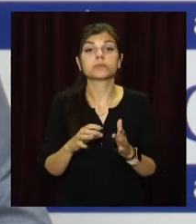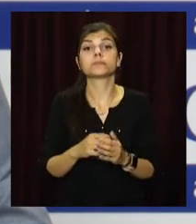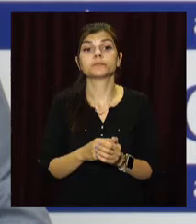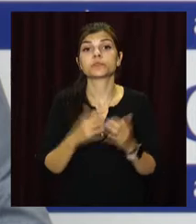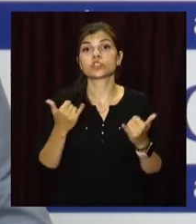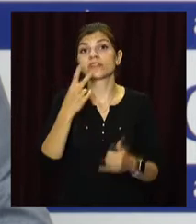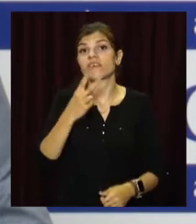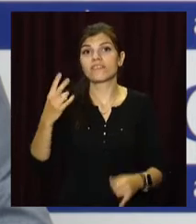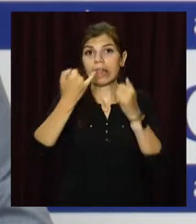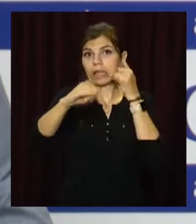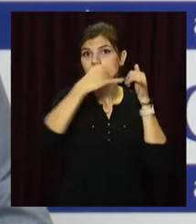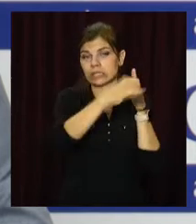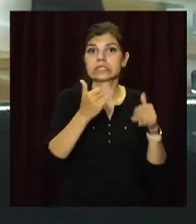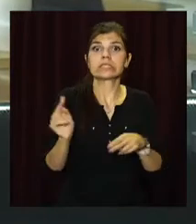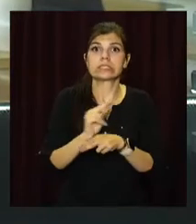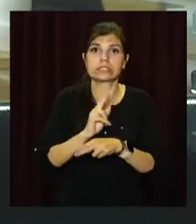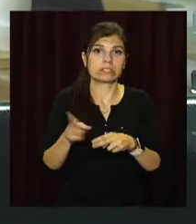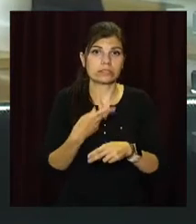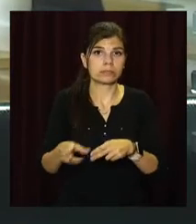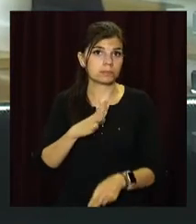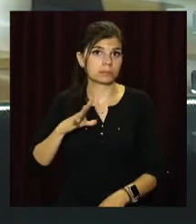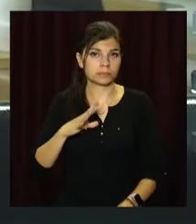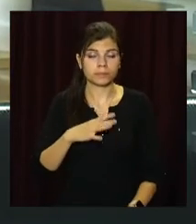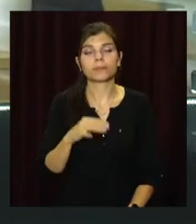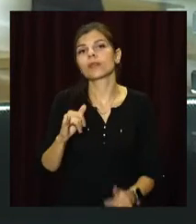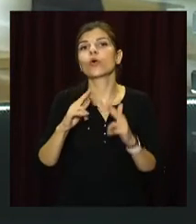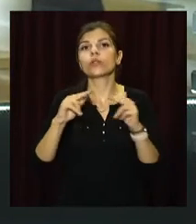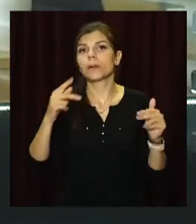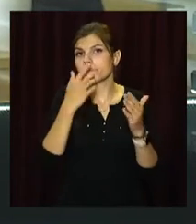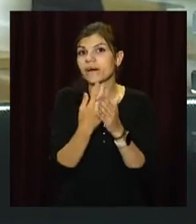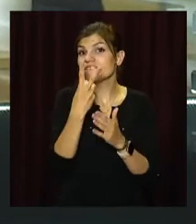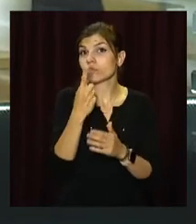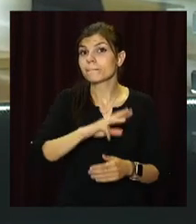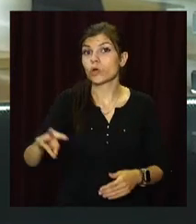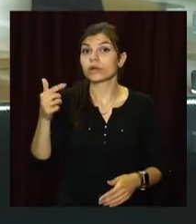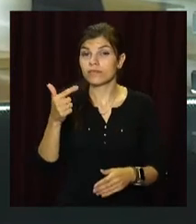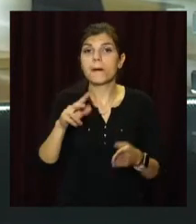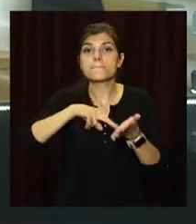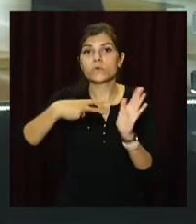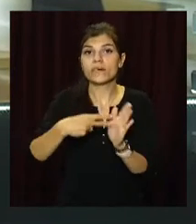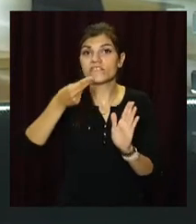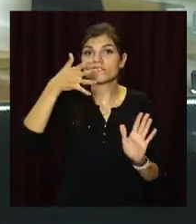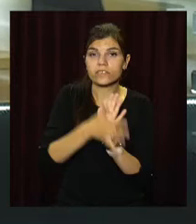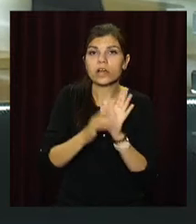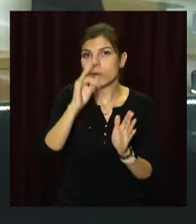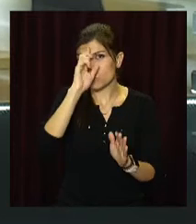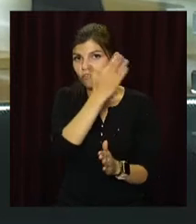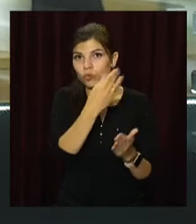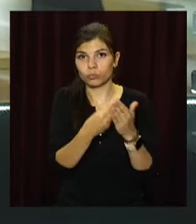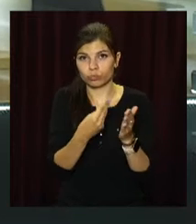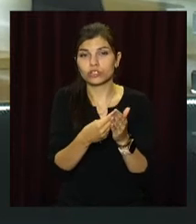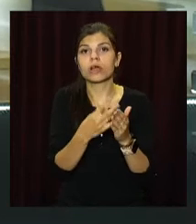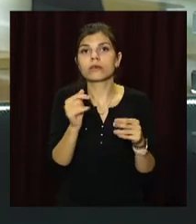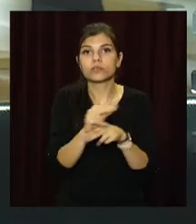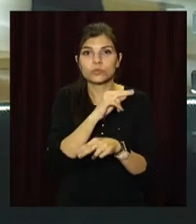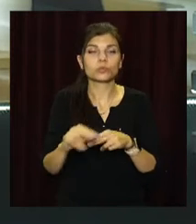всего 13 тысяч клиентов. У Дніпрі понад 21 мільйон гривень планують витратити з міського бюджету на